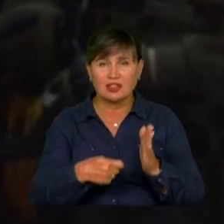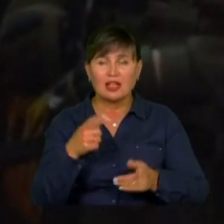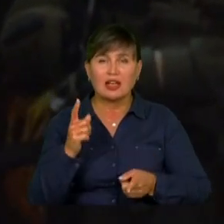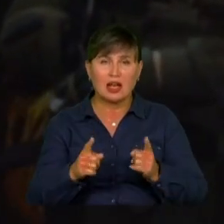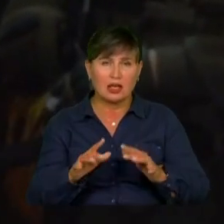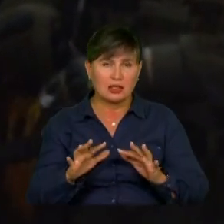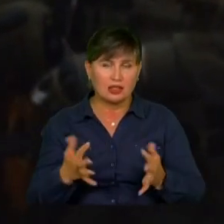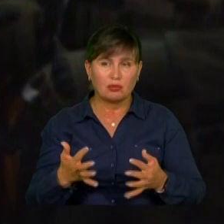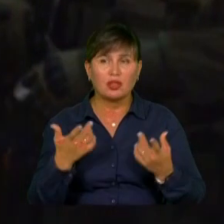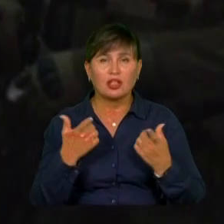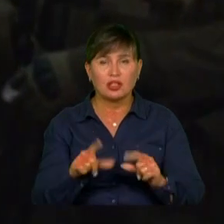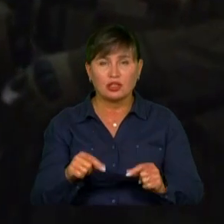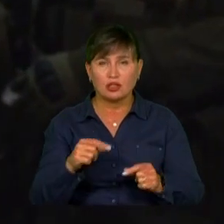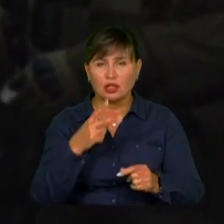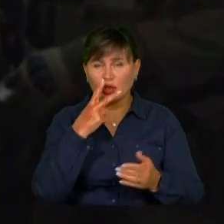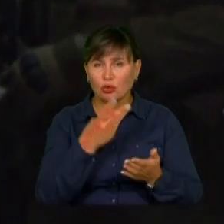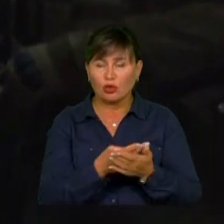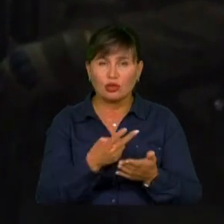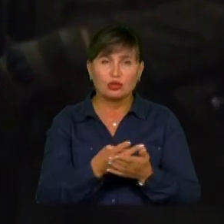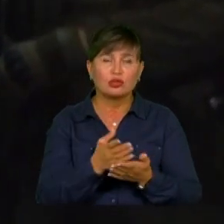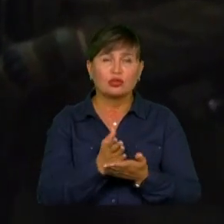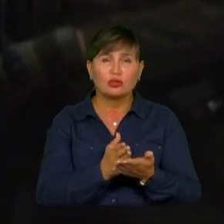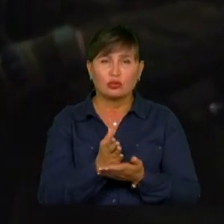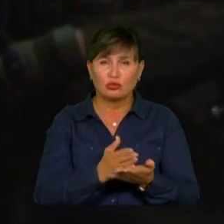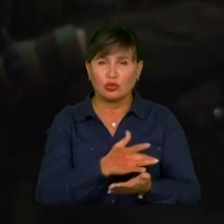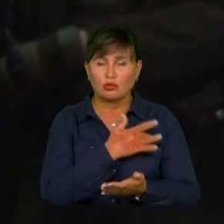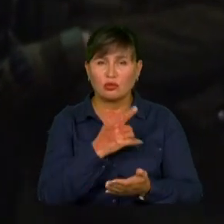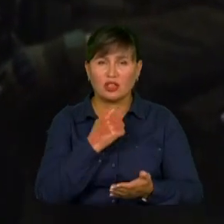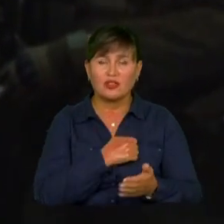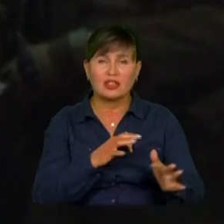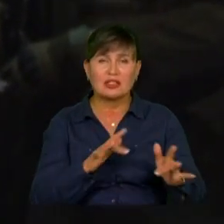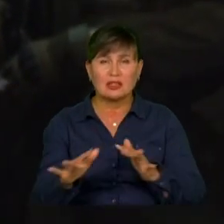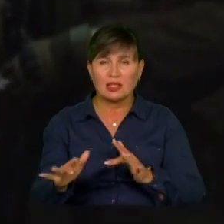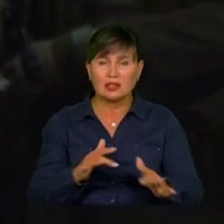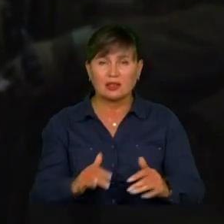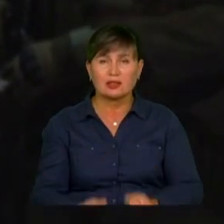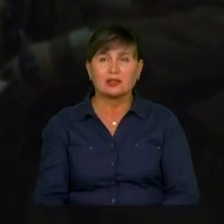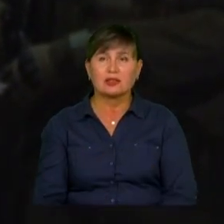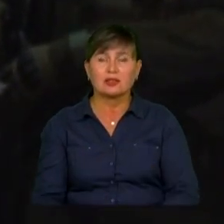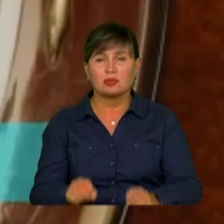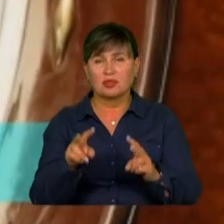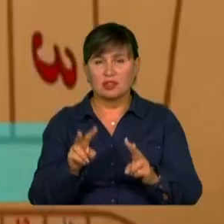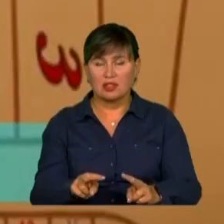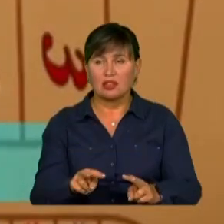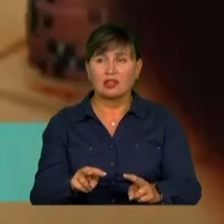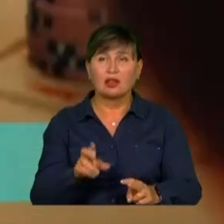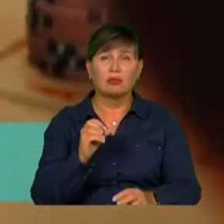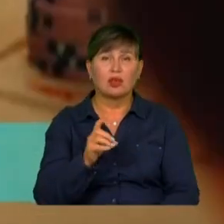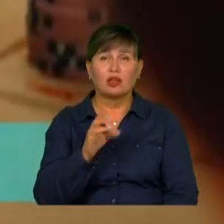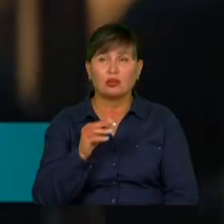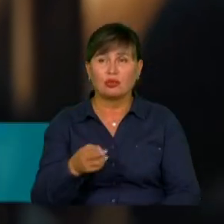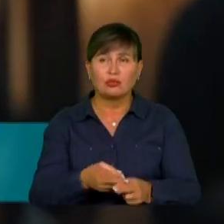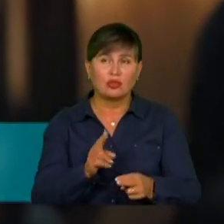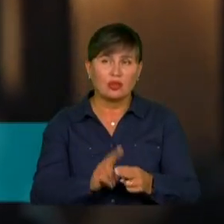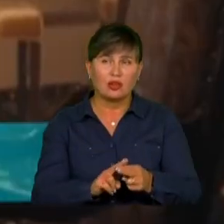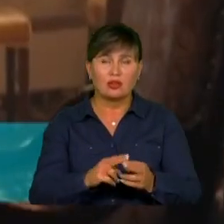событиях, где указывается служебно-боевая деятельность военнослужащих подразделений специального назначения. «Бүркіт» – это